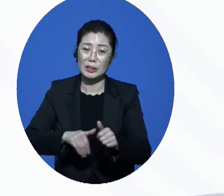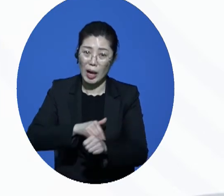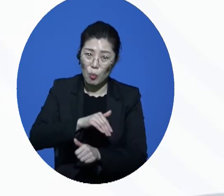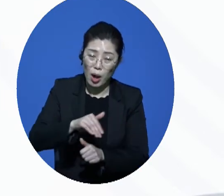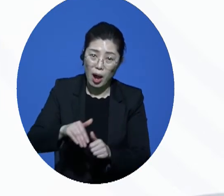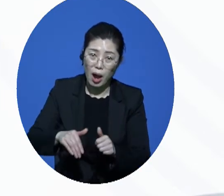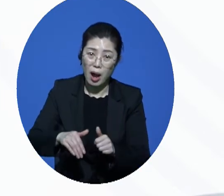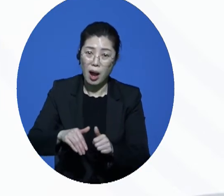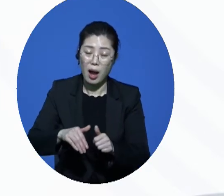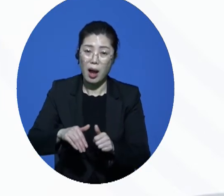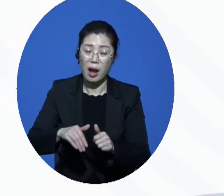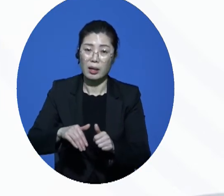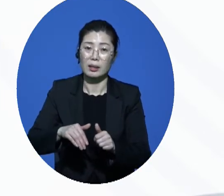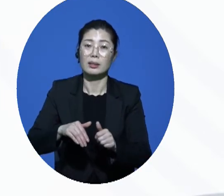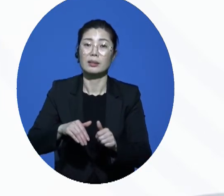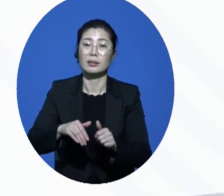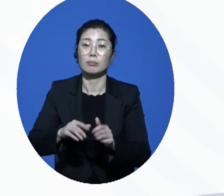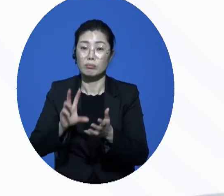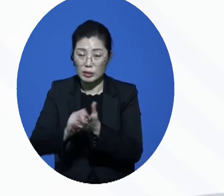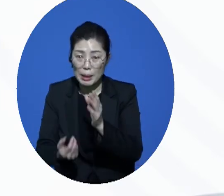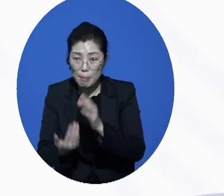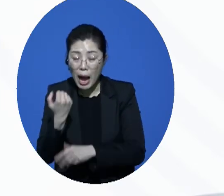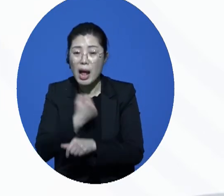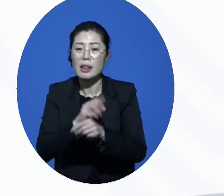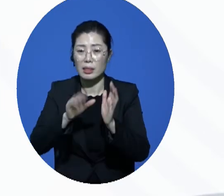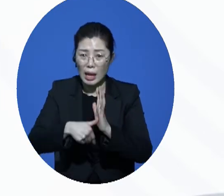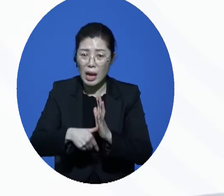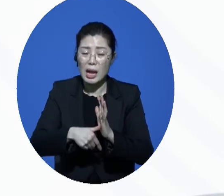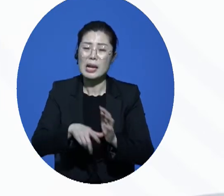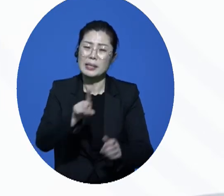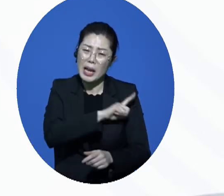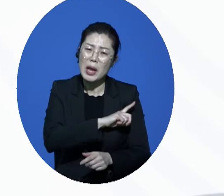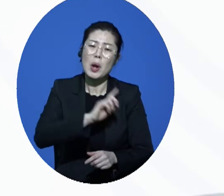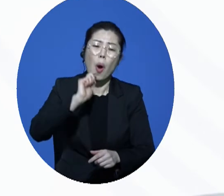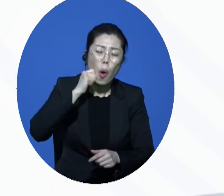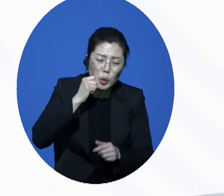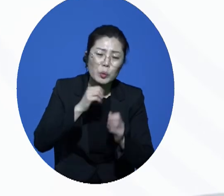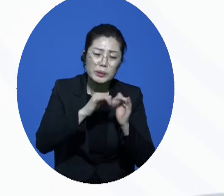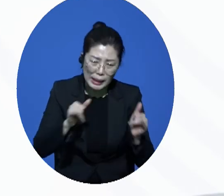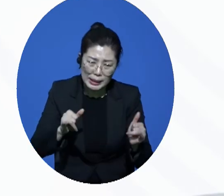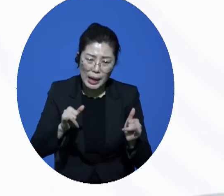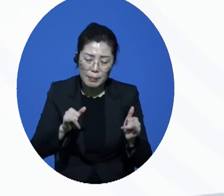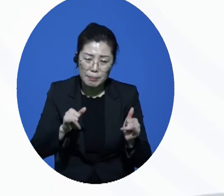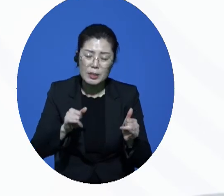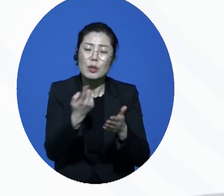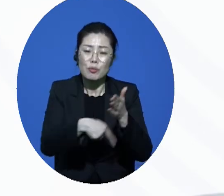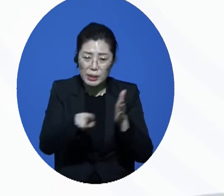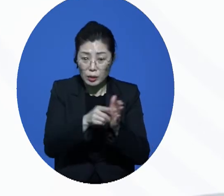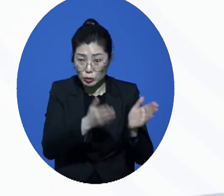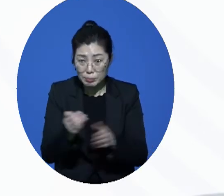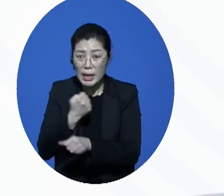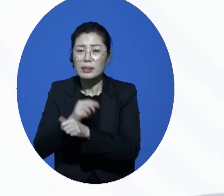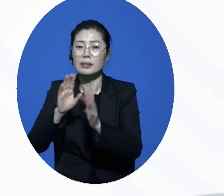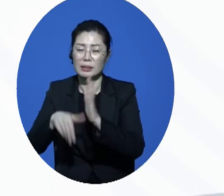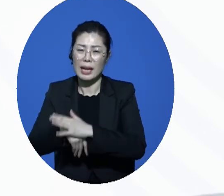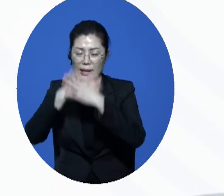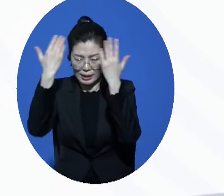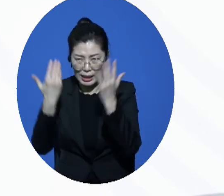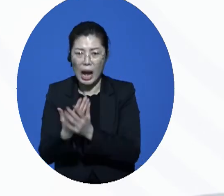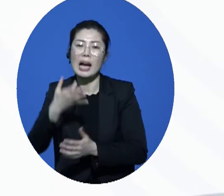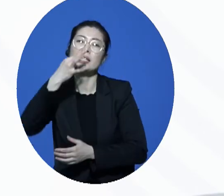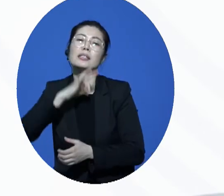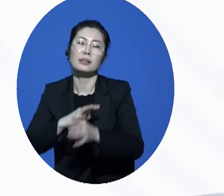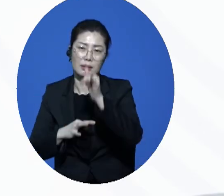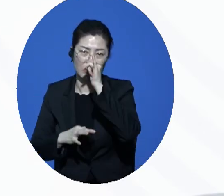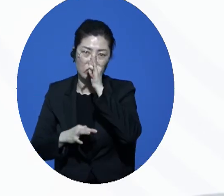있는 사람을 중심으로 대책이 세워질 때, 그랬을 때 그 대책이 모두에게 유효한 대책과